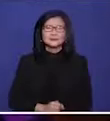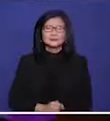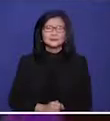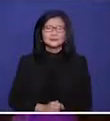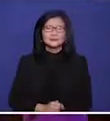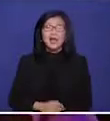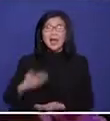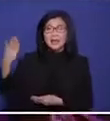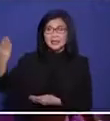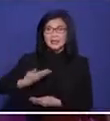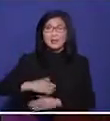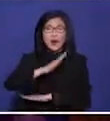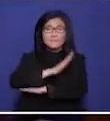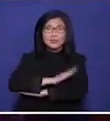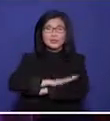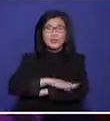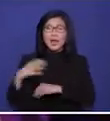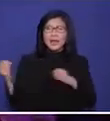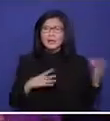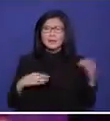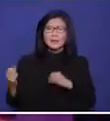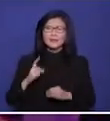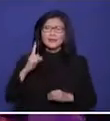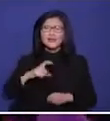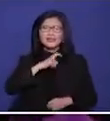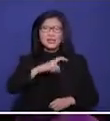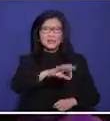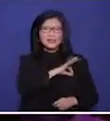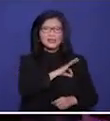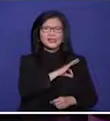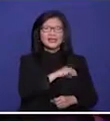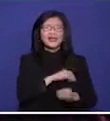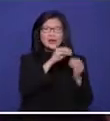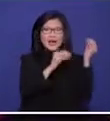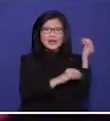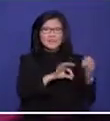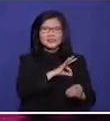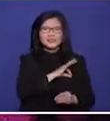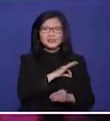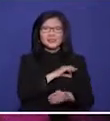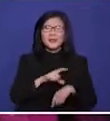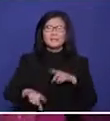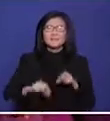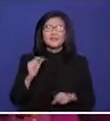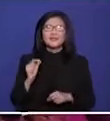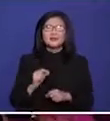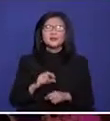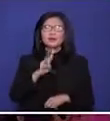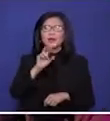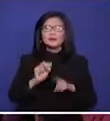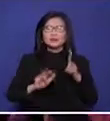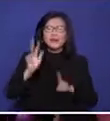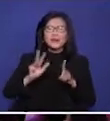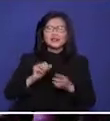Kita sambut moderator debat pertama, calon presiden dan calon wakil presiden pemilu 2019,